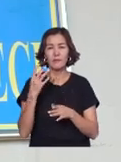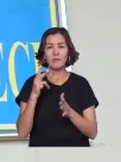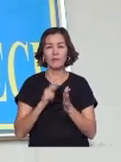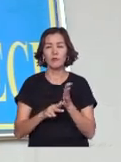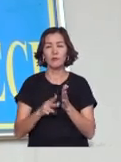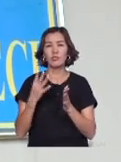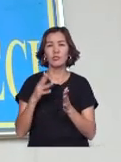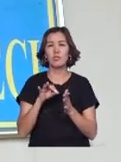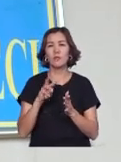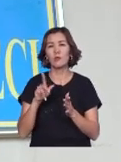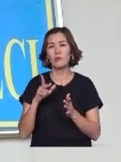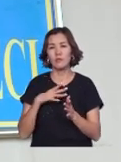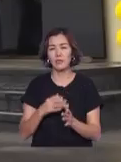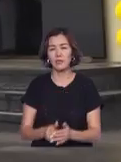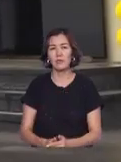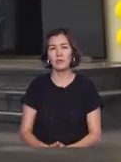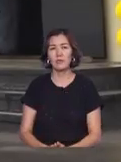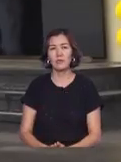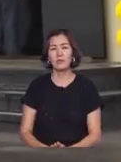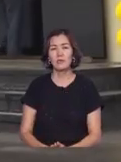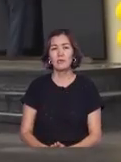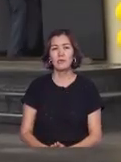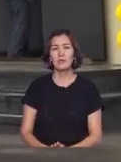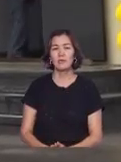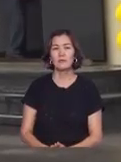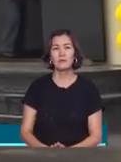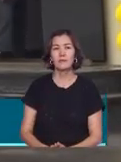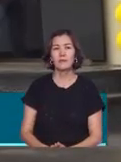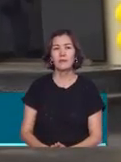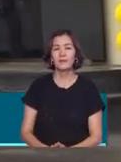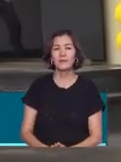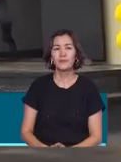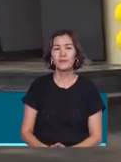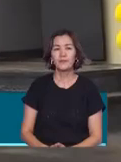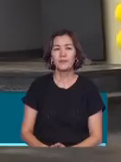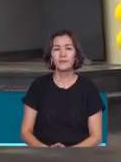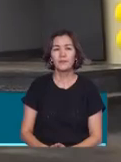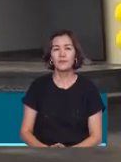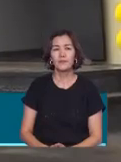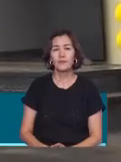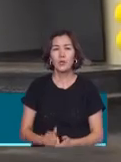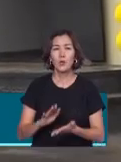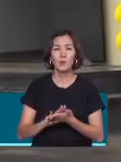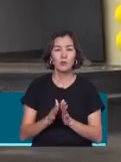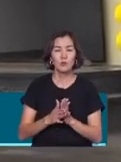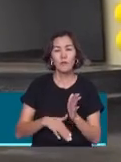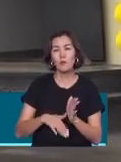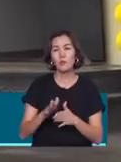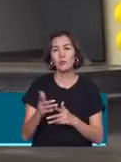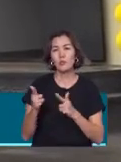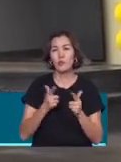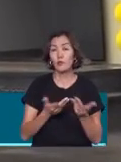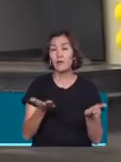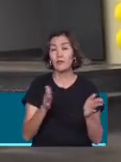284 миллиона тенге. Поговорили, срочники, солдаты служат здесь. Они говорят, такие условия, теперь мы готовы